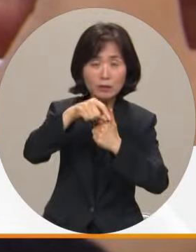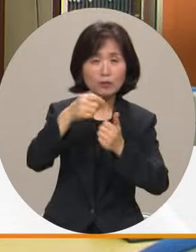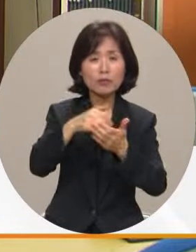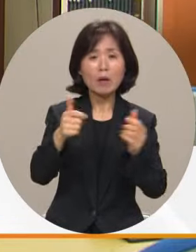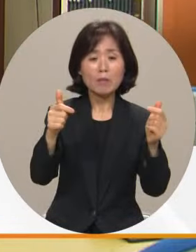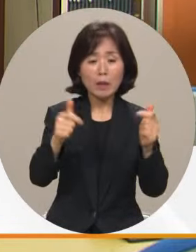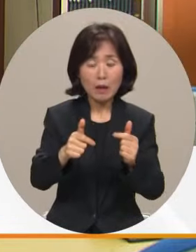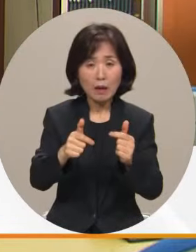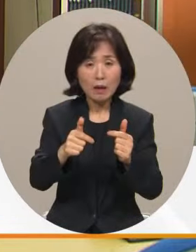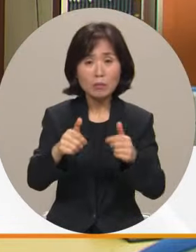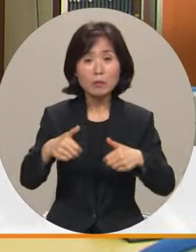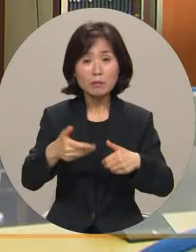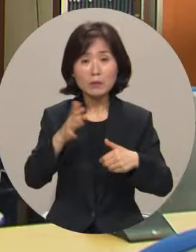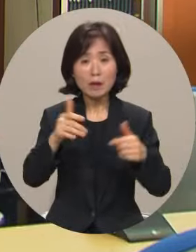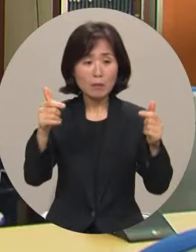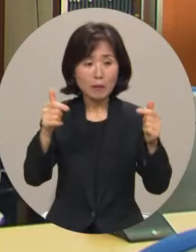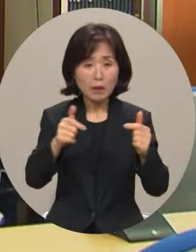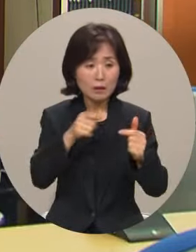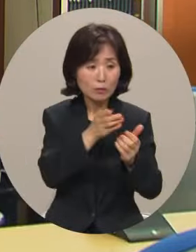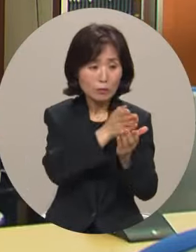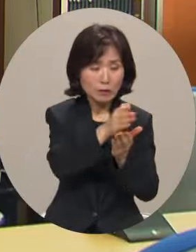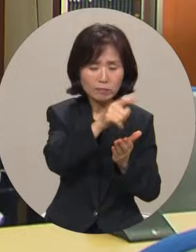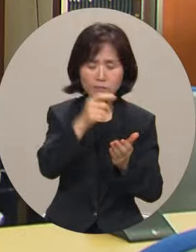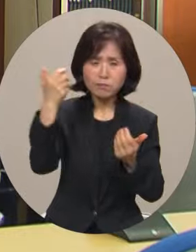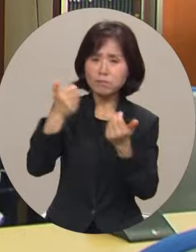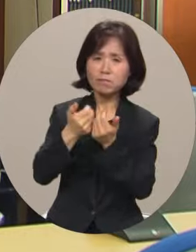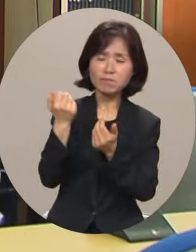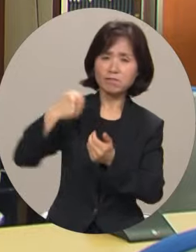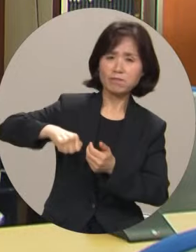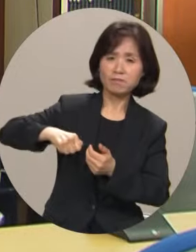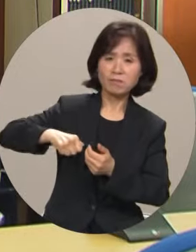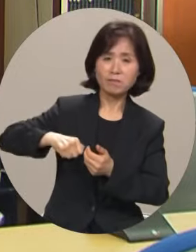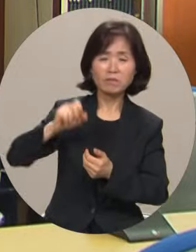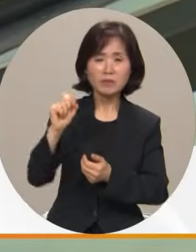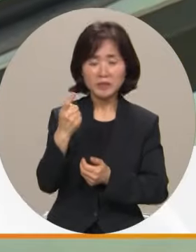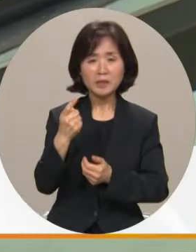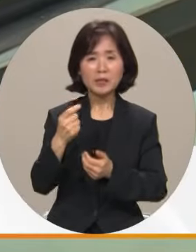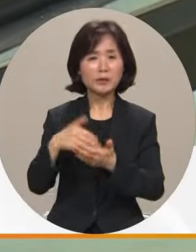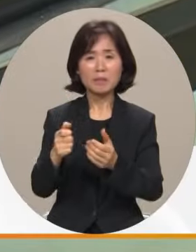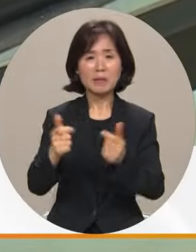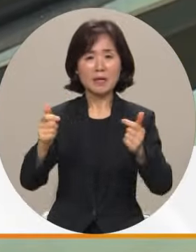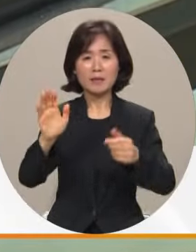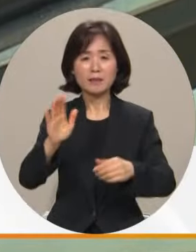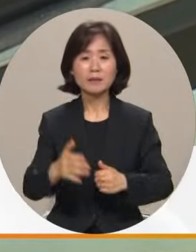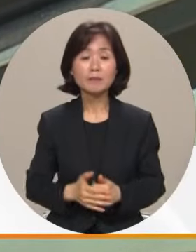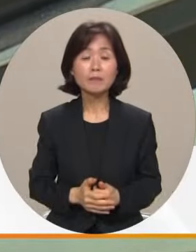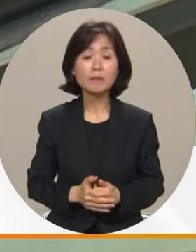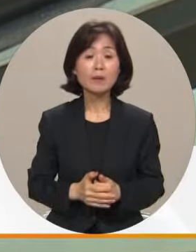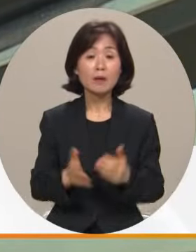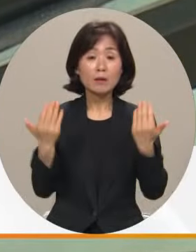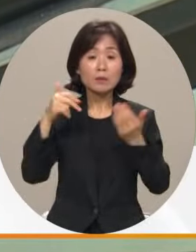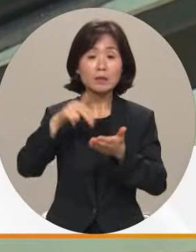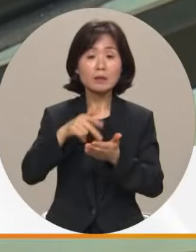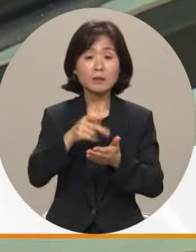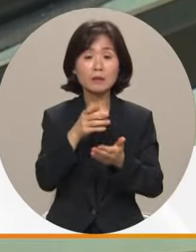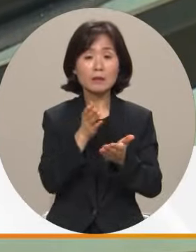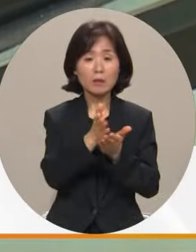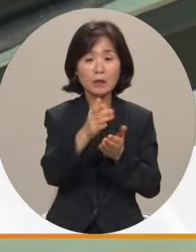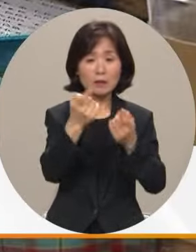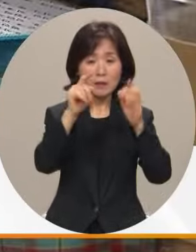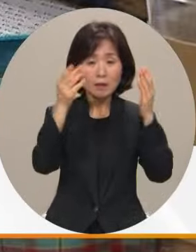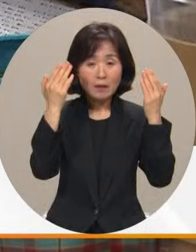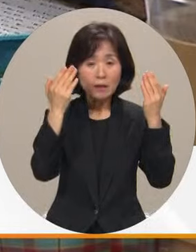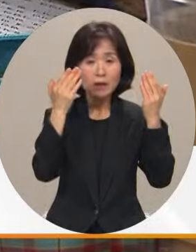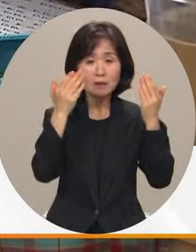곳에서 반발이 컸던 것이 원인으로 풀이됩니다 학교에서는 그 단과대학을 설득해서 어쨌든 당추 안대로